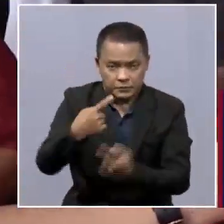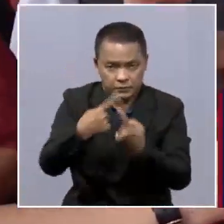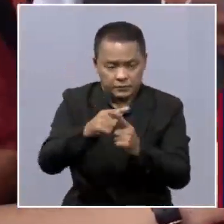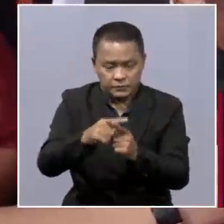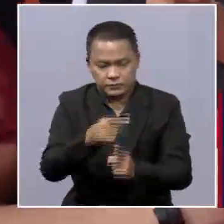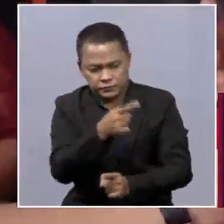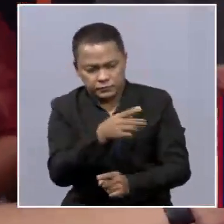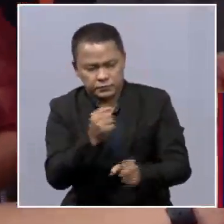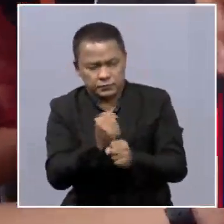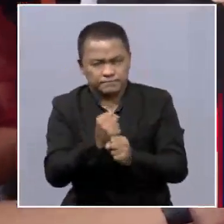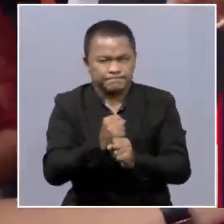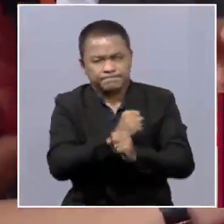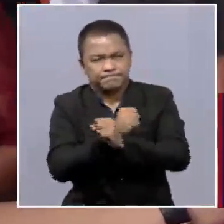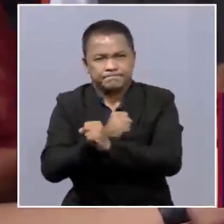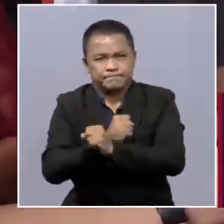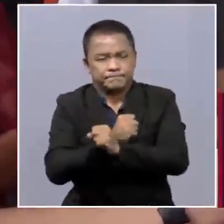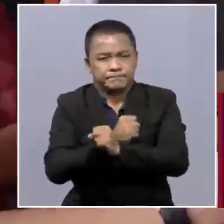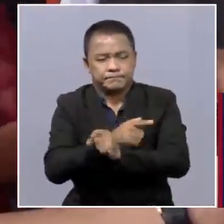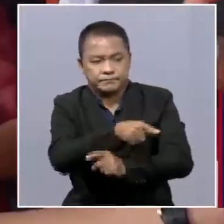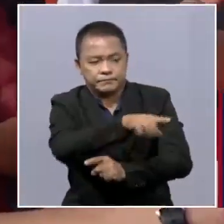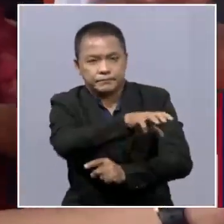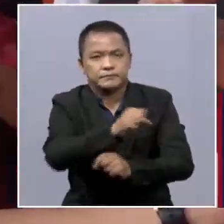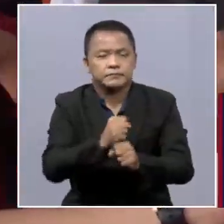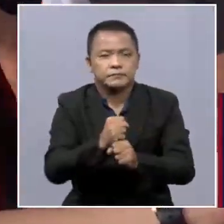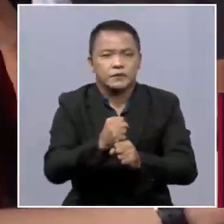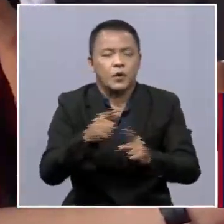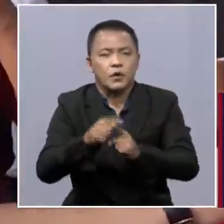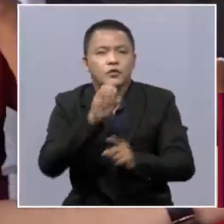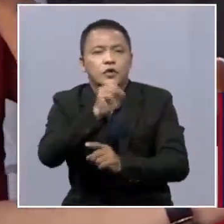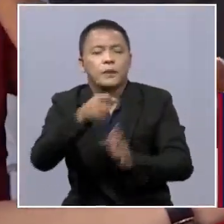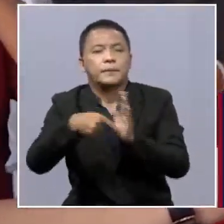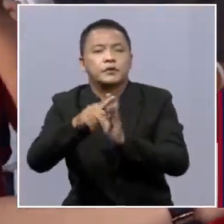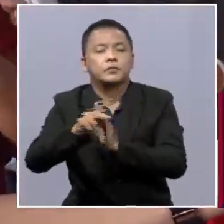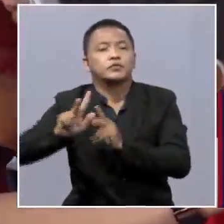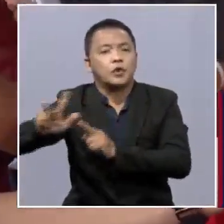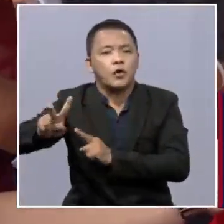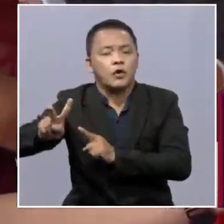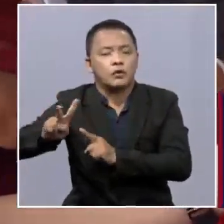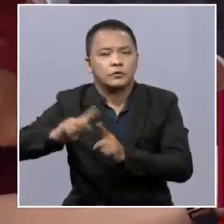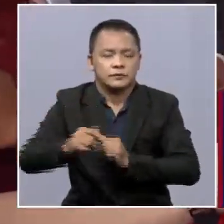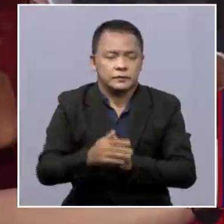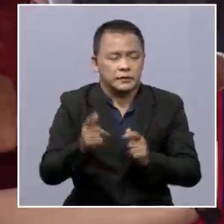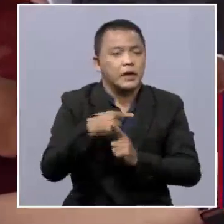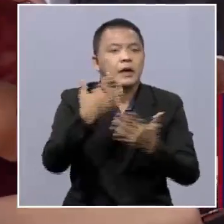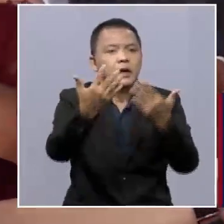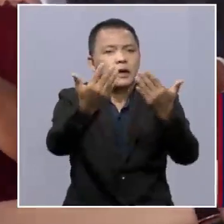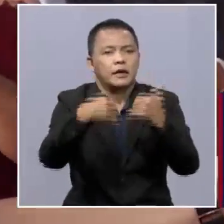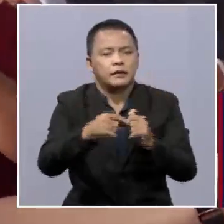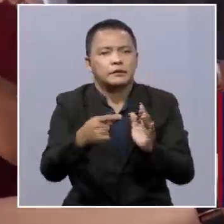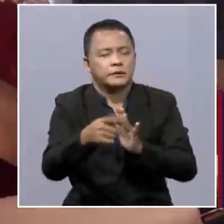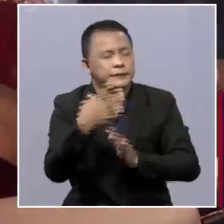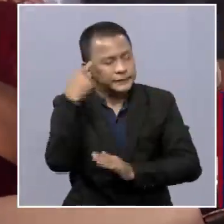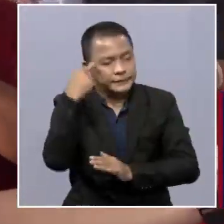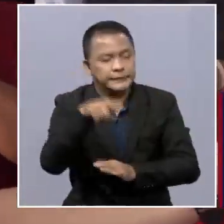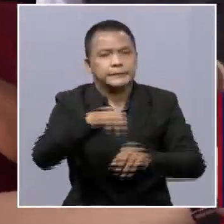แจ๊ดเจอแรงต้านจากสุภชัยนพขำส.ส.ปทุมธานีเขต2สายเจ๊แดงสุดท้ายครับคุณเสวกเองเขาก็เล